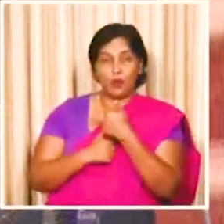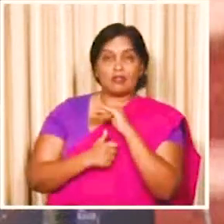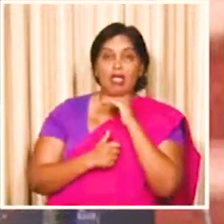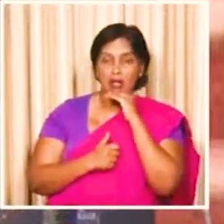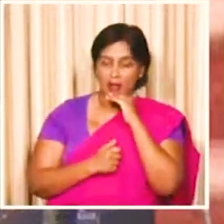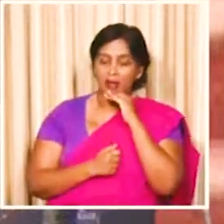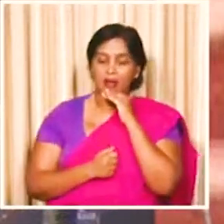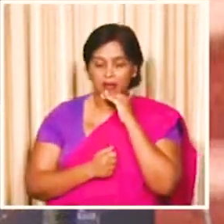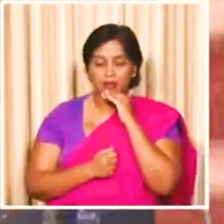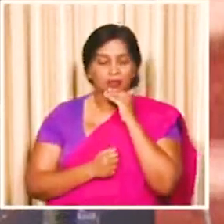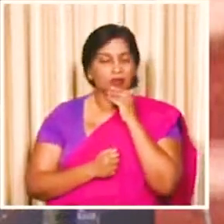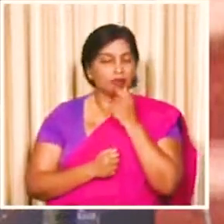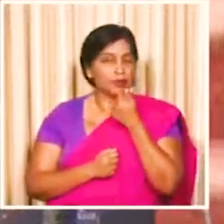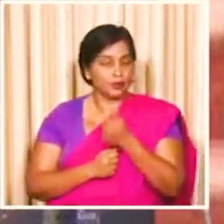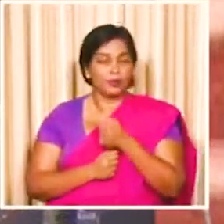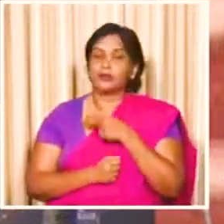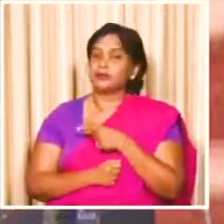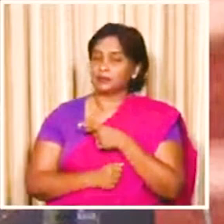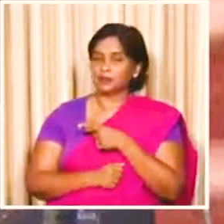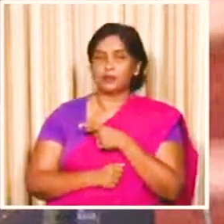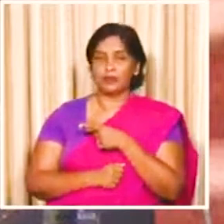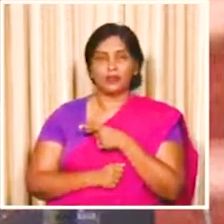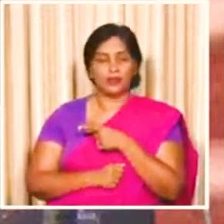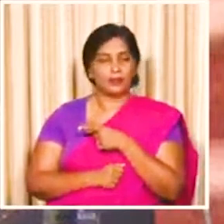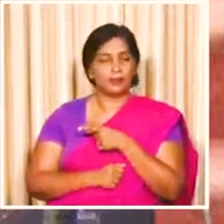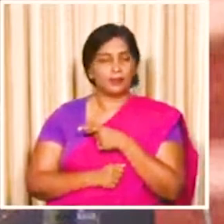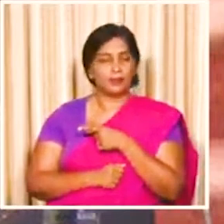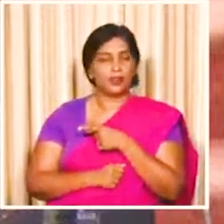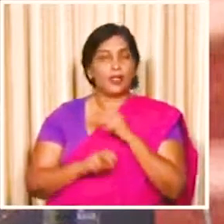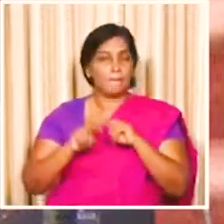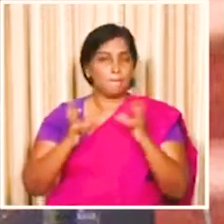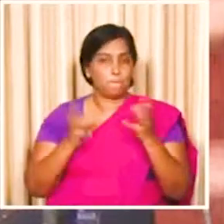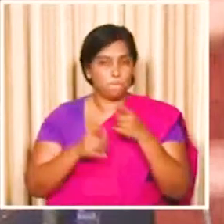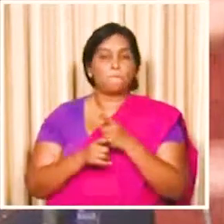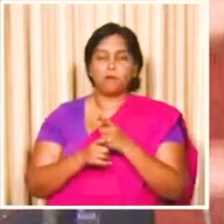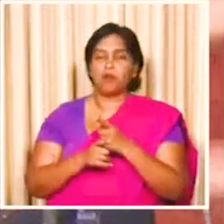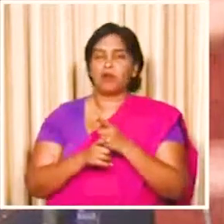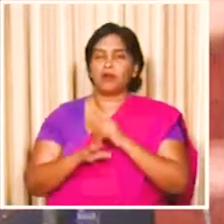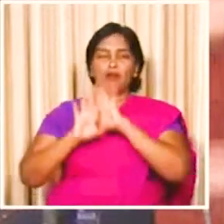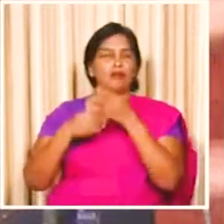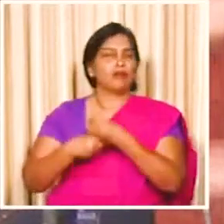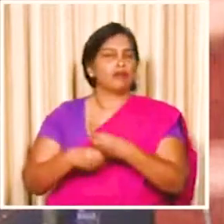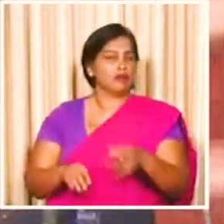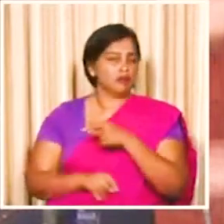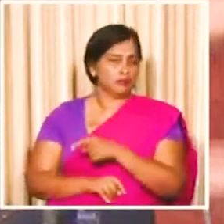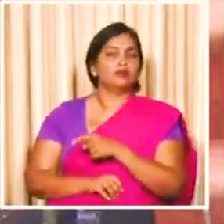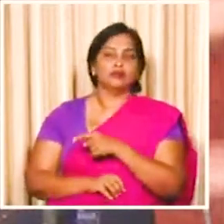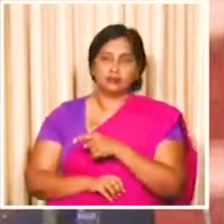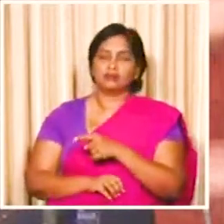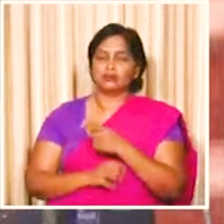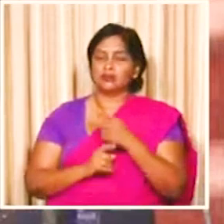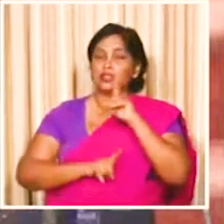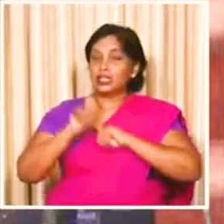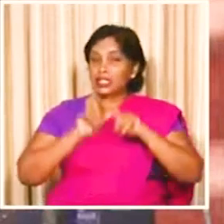வகைகள் நாசமாக்கப்படுகிறது. அப்படியான ஒரு மிக மோசமான ஒரு சூழலை எங்களுடைய விவசாயிகள் சந்தித்து